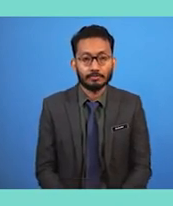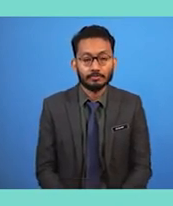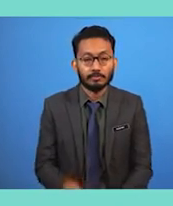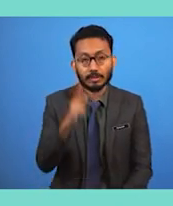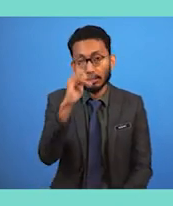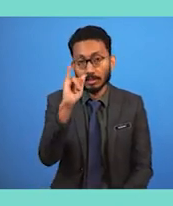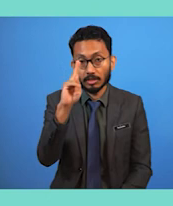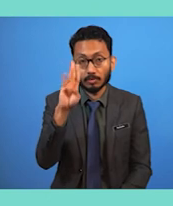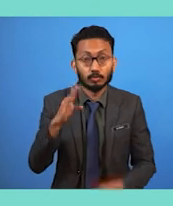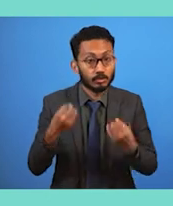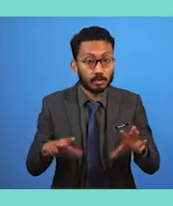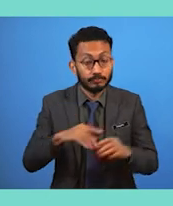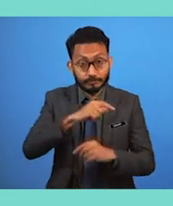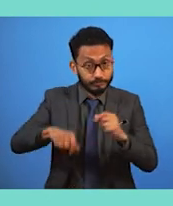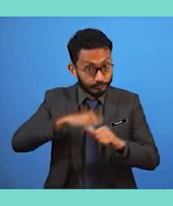dibungkus.